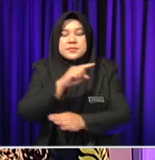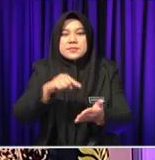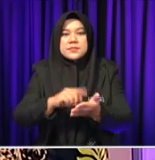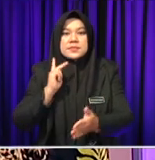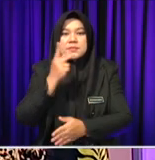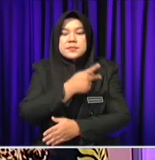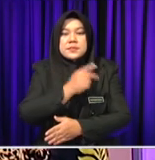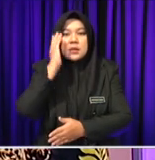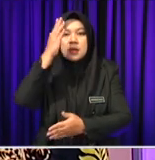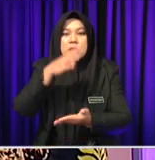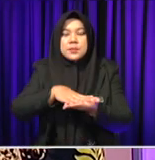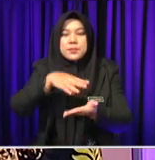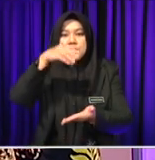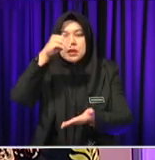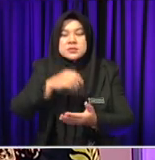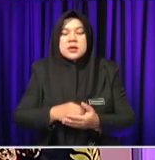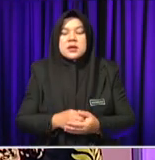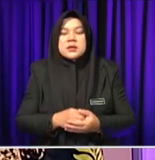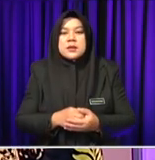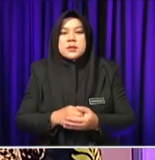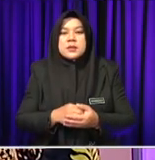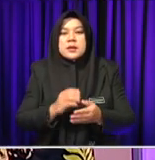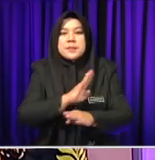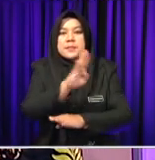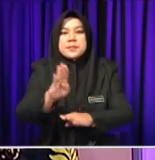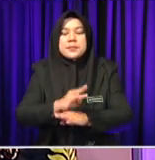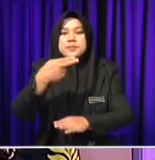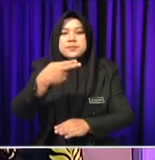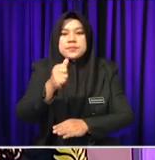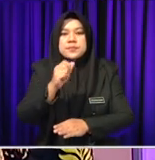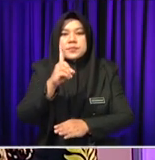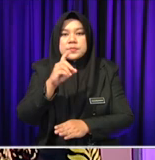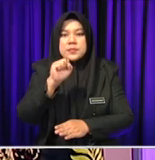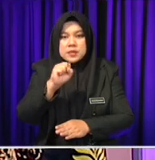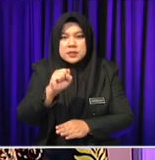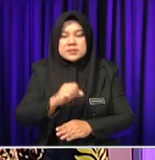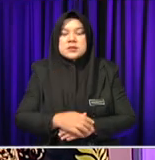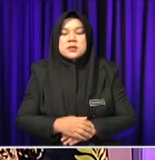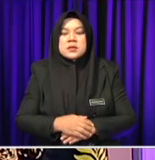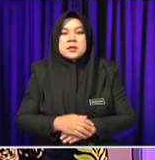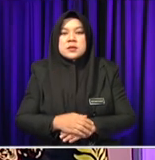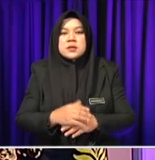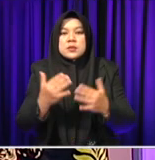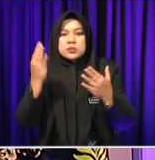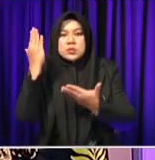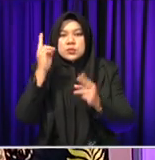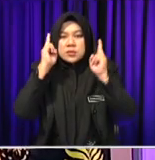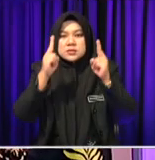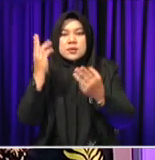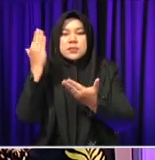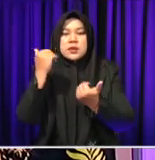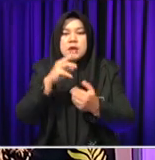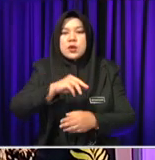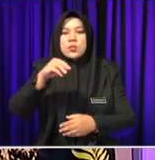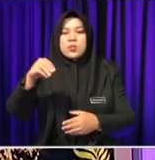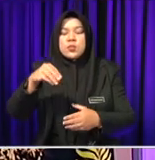mempelajari dalam slot sukses dalam bidang hadis jadi tanpa melengahkan masa lagi Ustazah mengharapkan anak-anak murid Ustazah